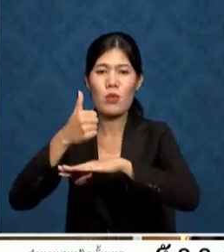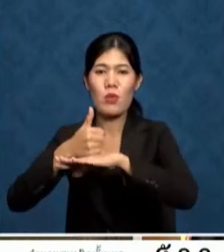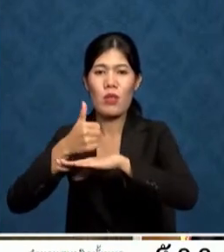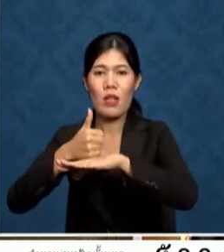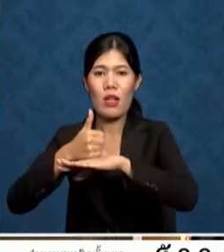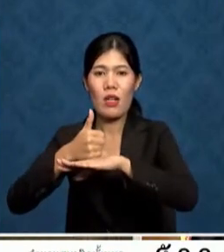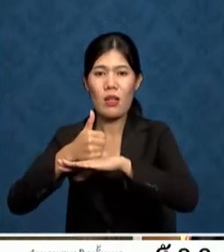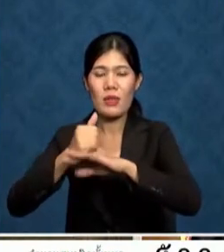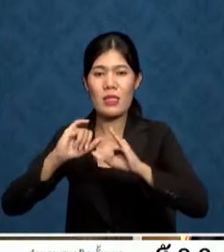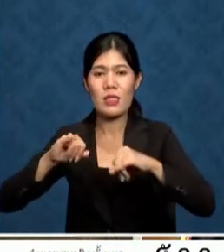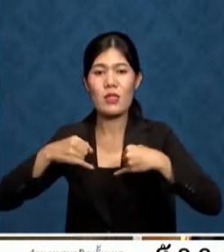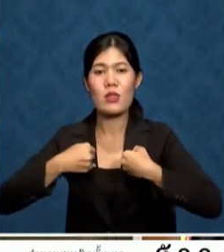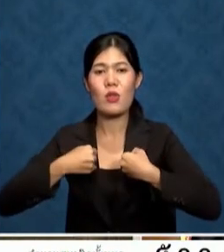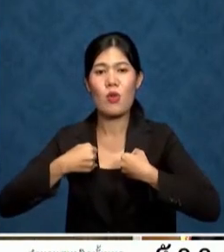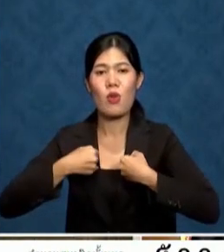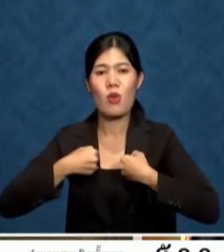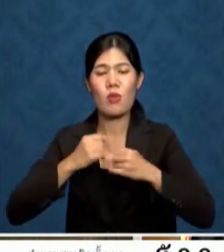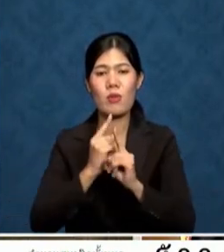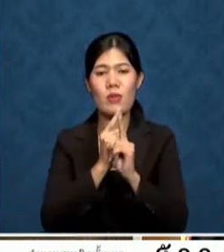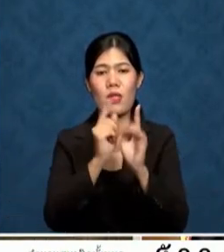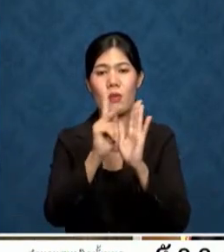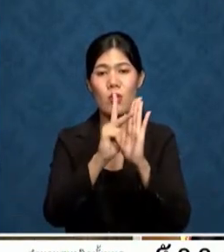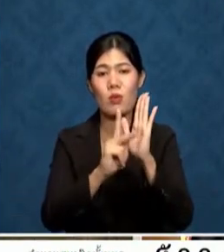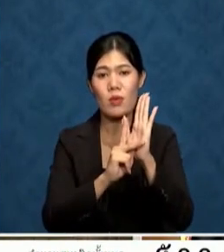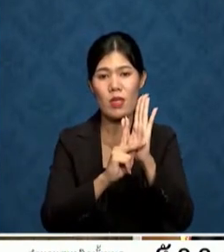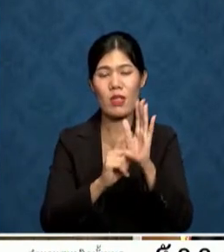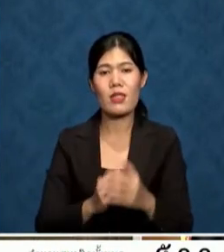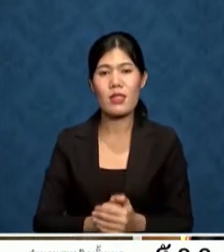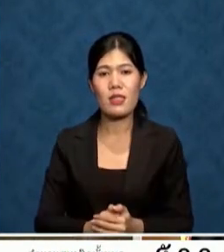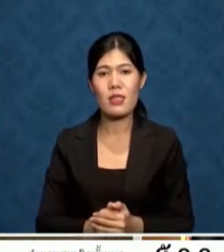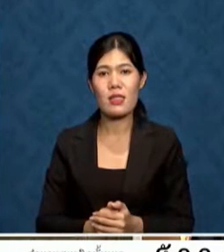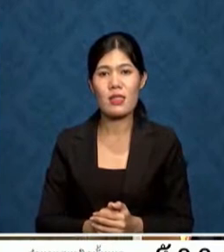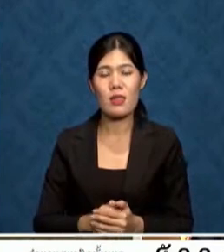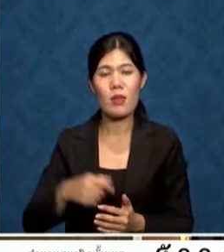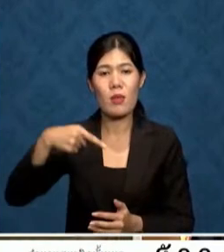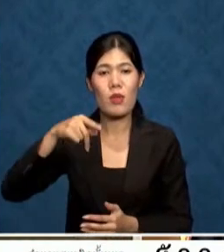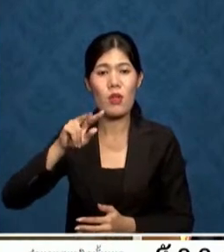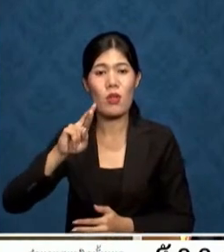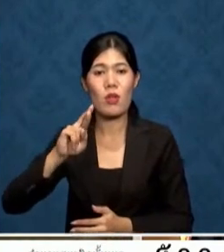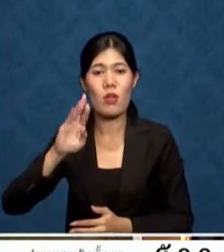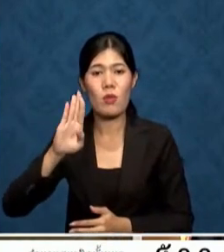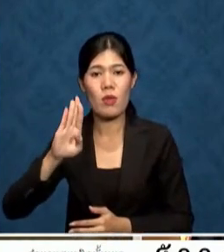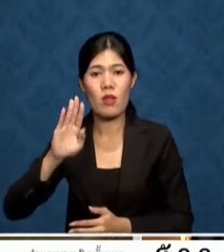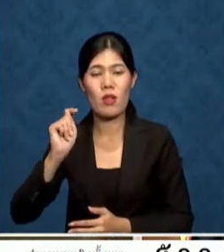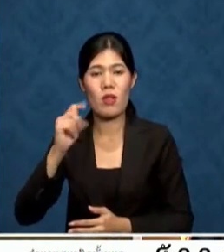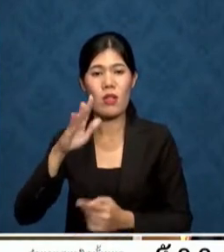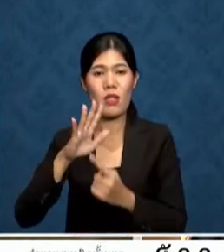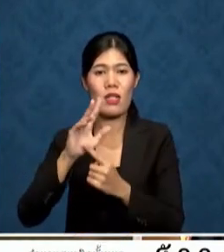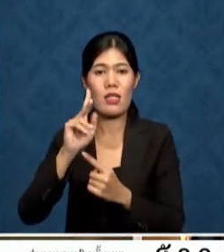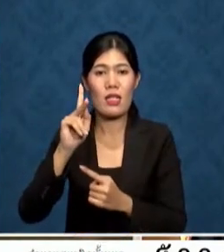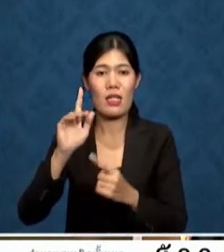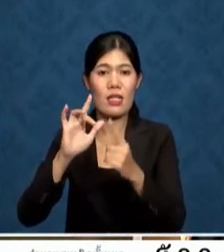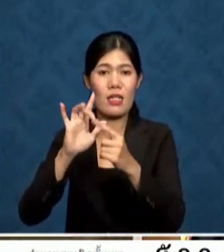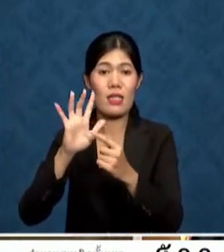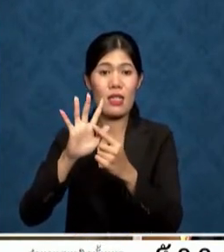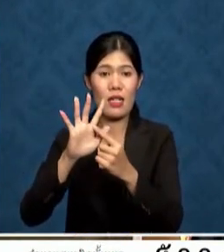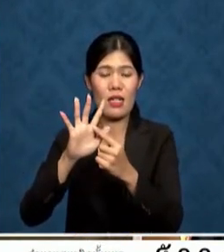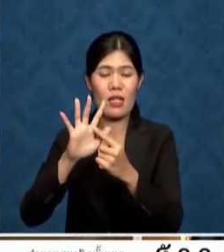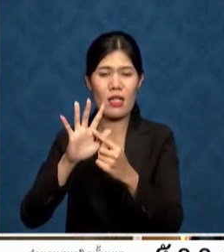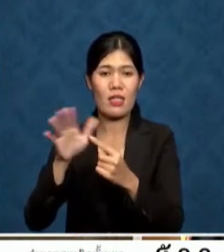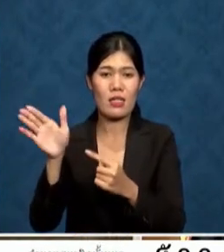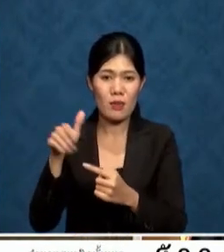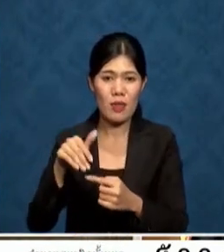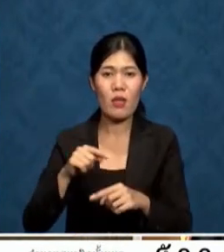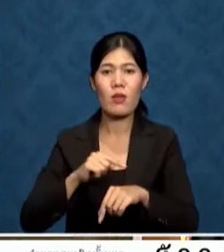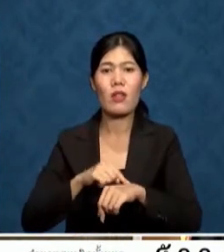เจ้าภาพตามกฎหมายใช่มครับแต่ว่าพรบทัก้ามากี่โมงครับเนี่ยครับมันคือความรักลั่นแรกนะครับด้านบทบาท